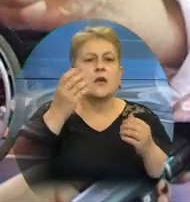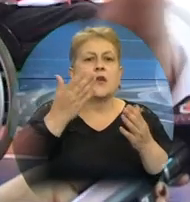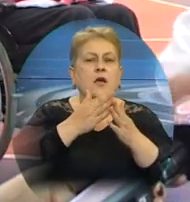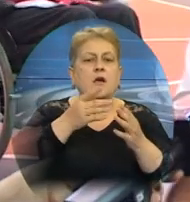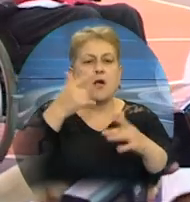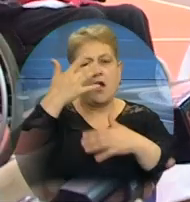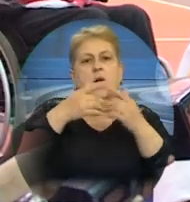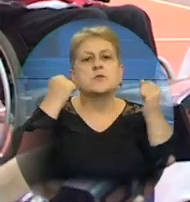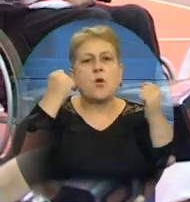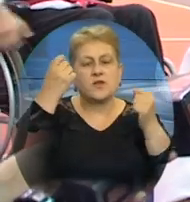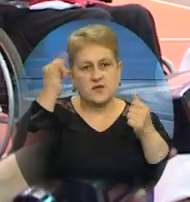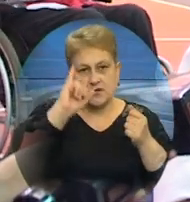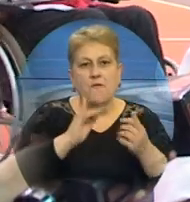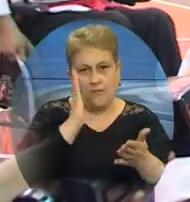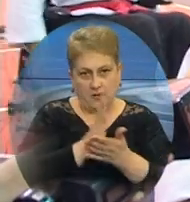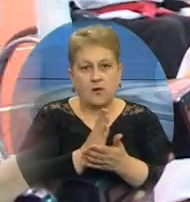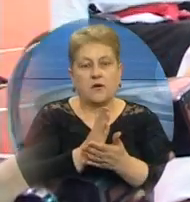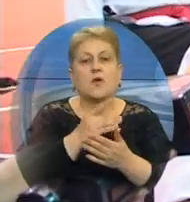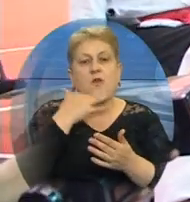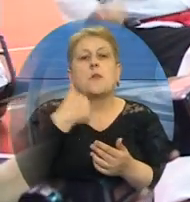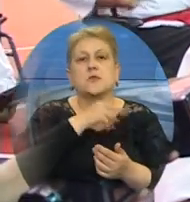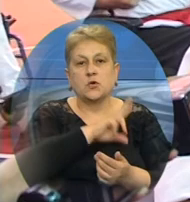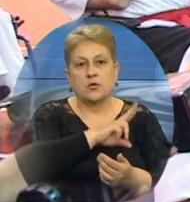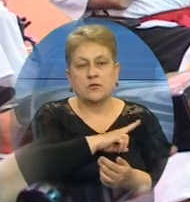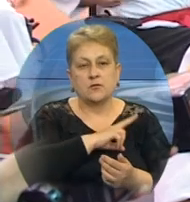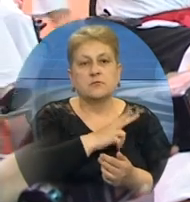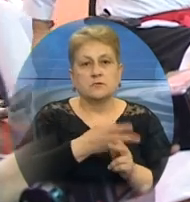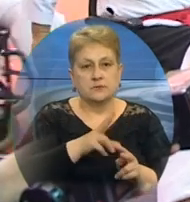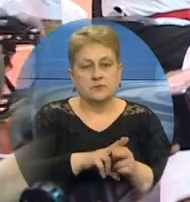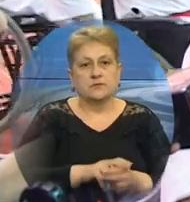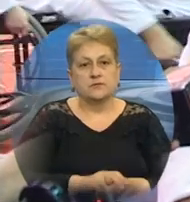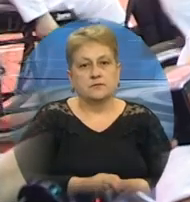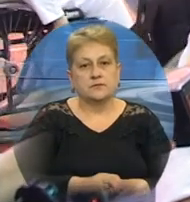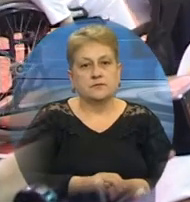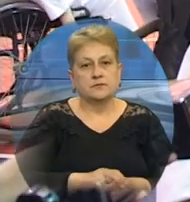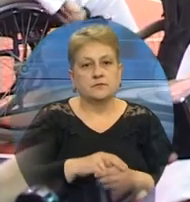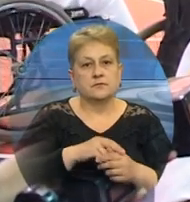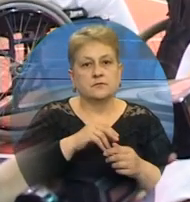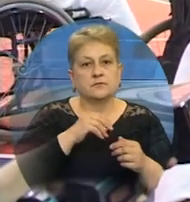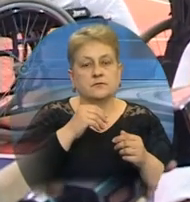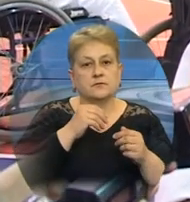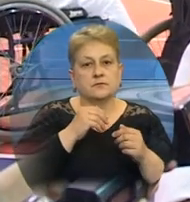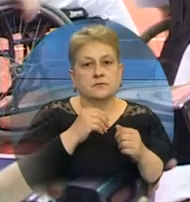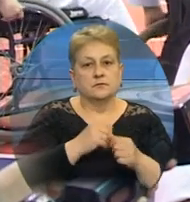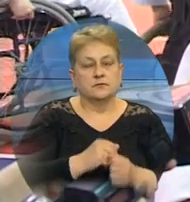էկո խարվածն է, այդ շարժում ենք ամենաշատը սիրում։ Այ եթե իմաց փողոցում